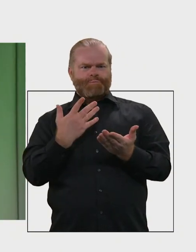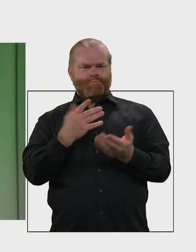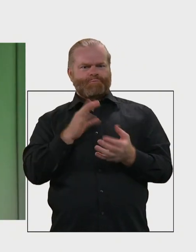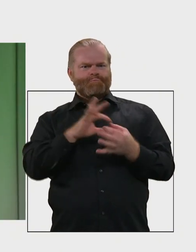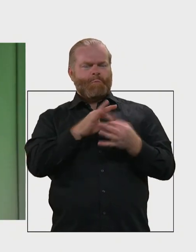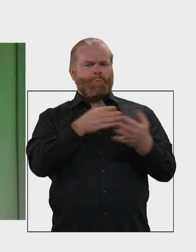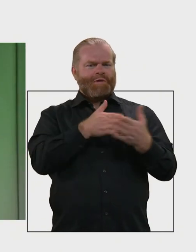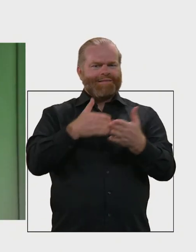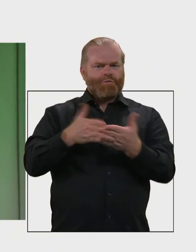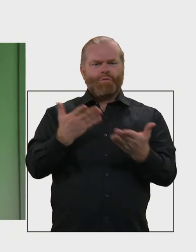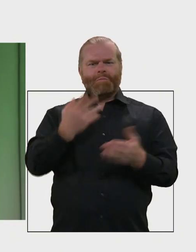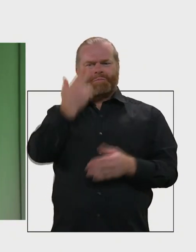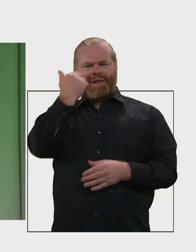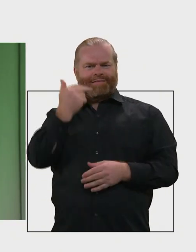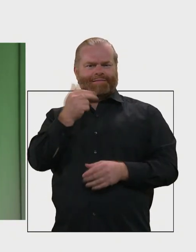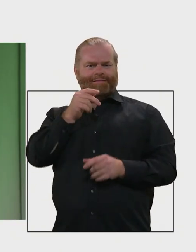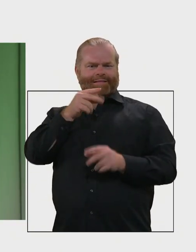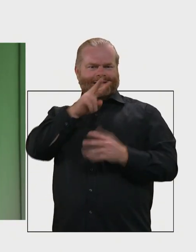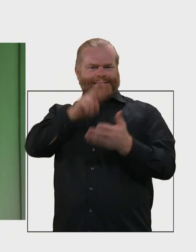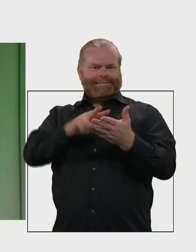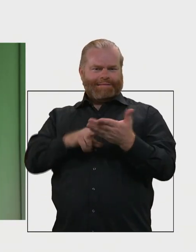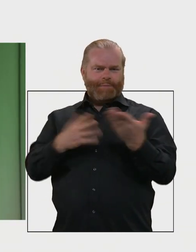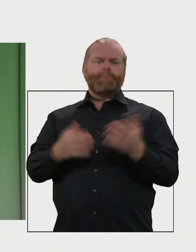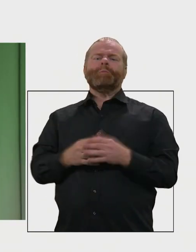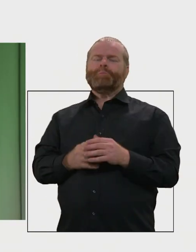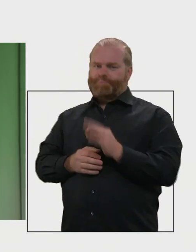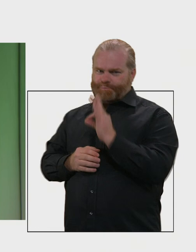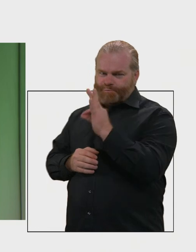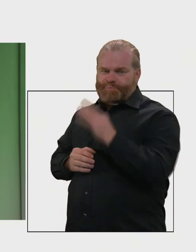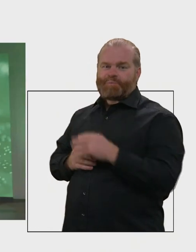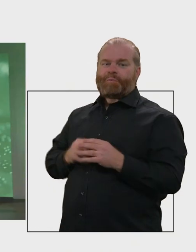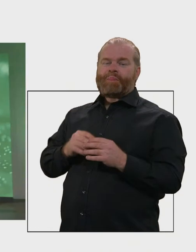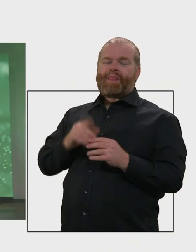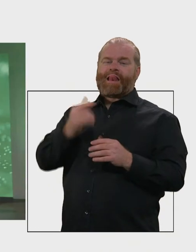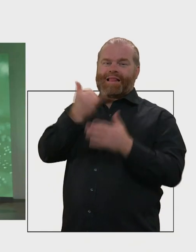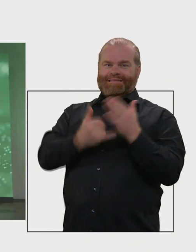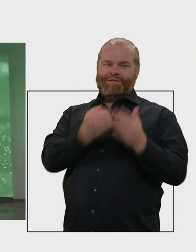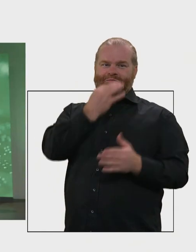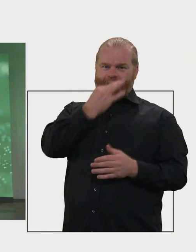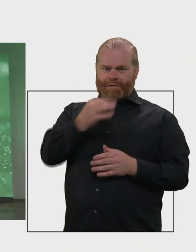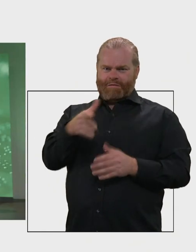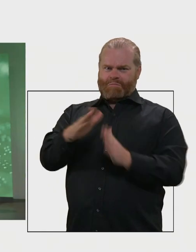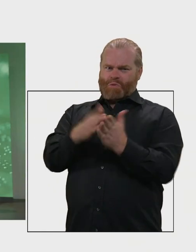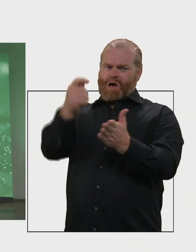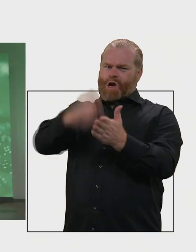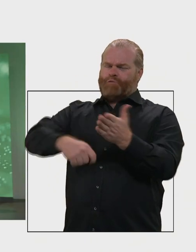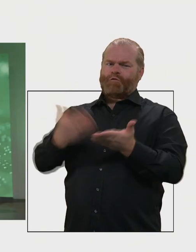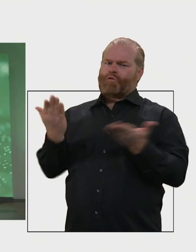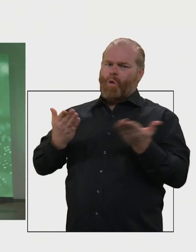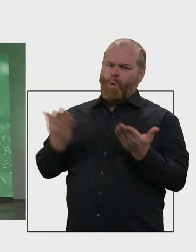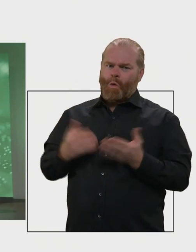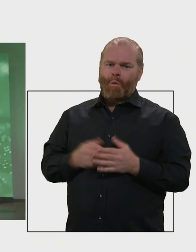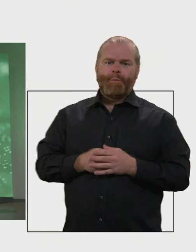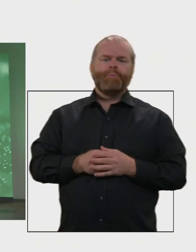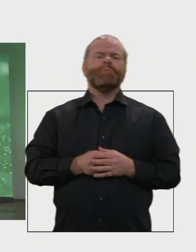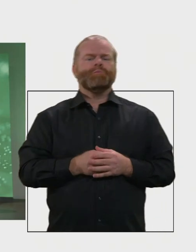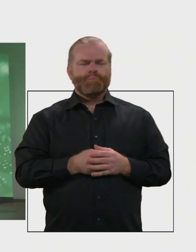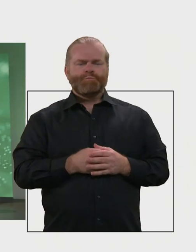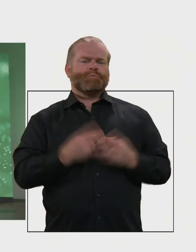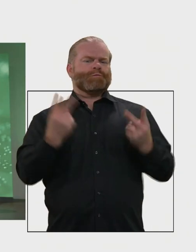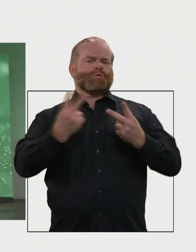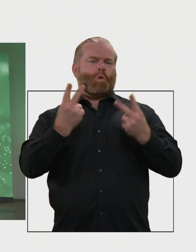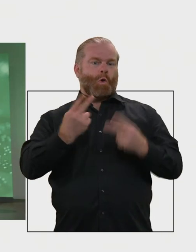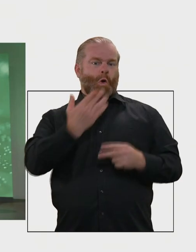wenn ja, wo und wann? Man wird das Buch kaufen können, und zwar im Humboldt-Forum im Museumsshop. Mhm. Sobald